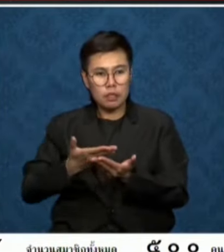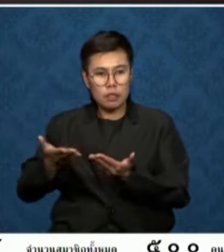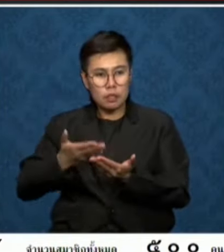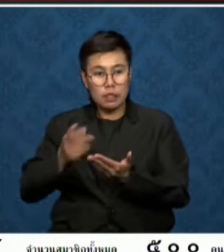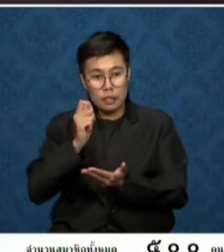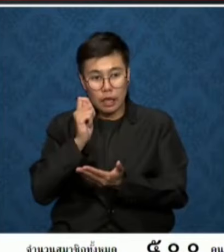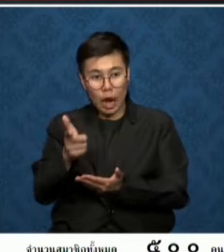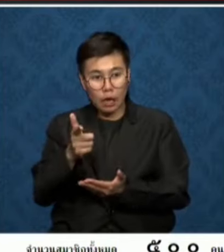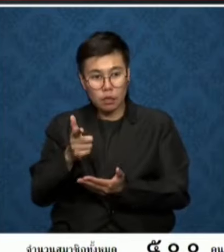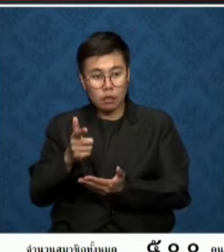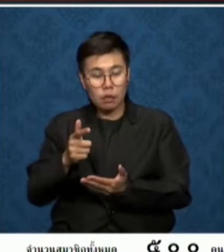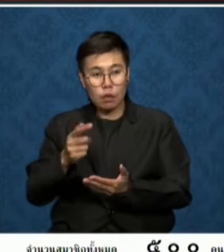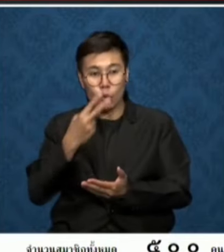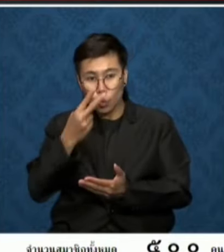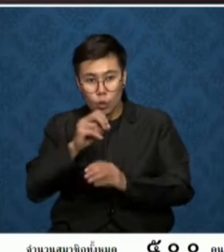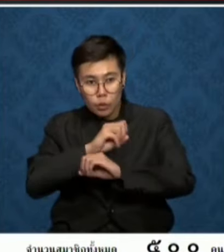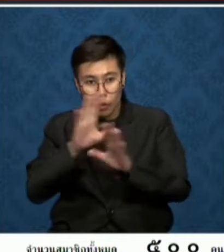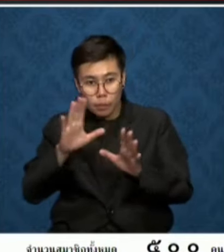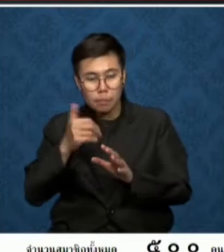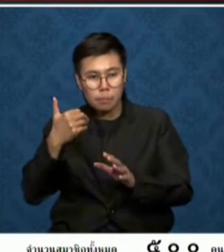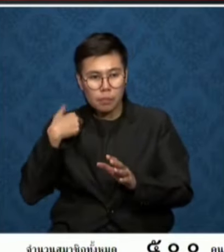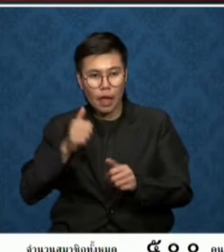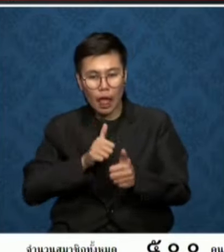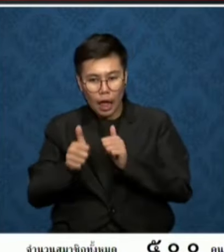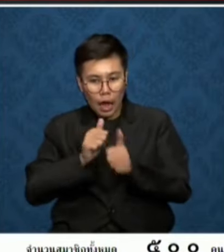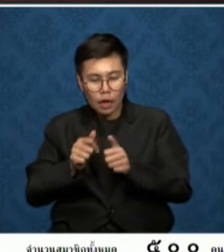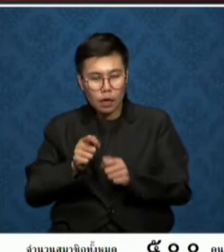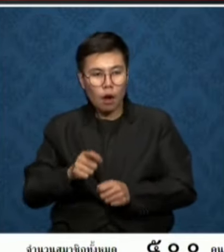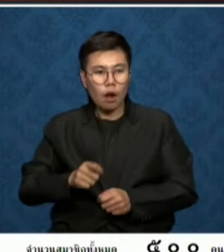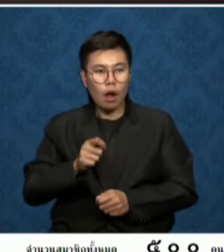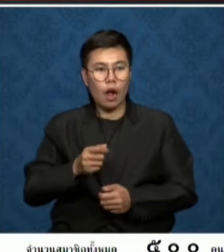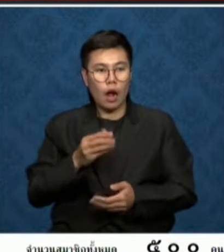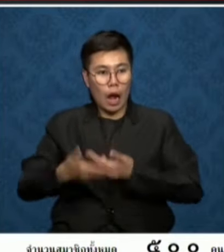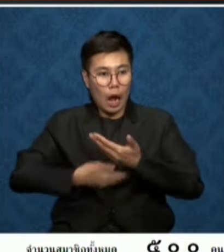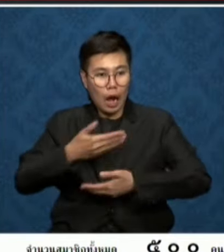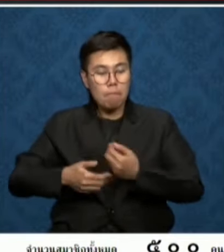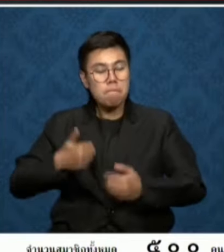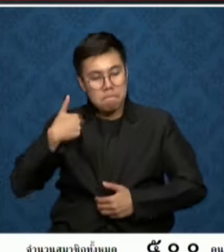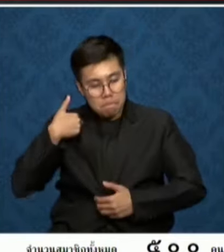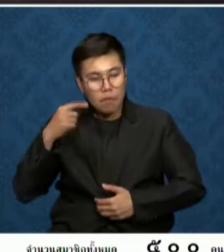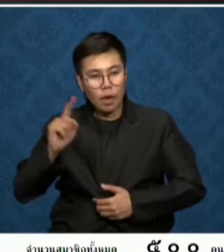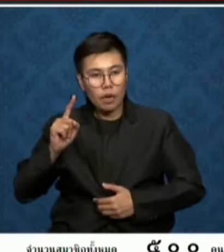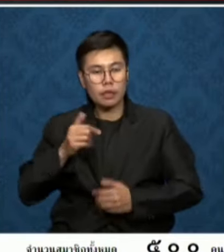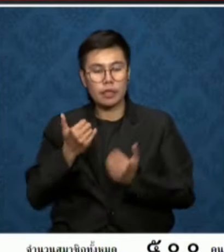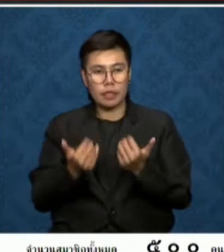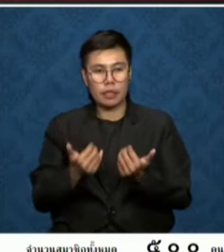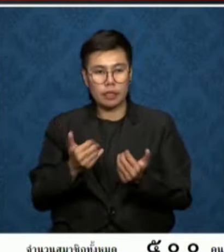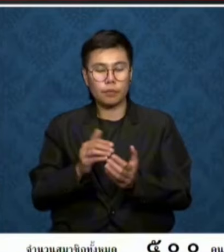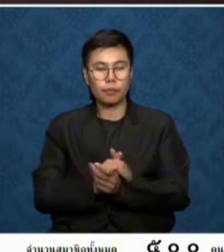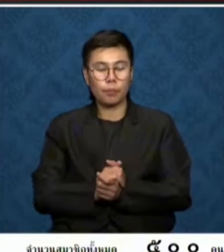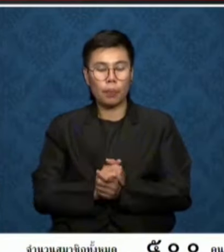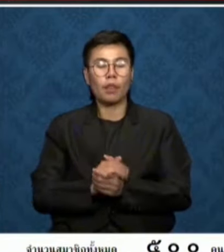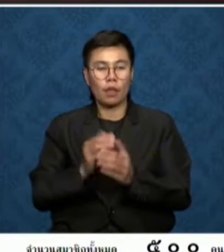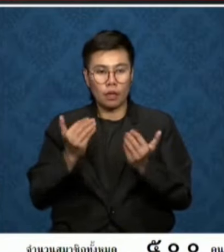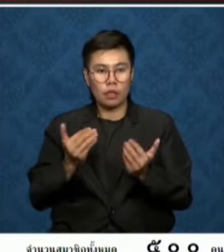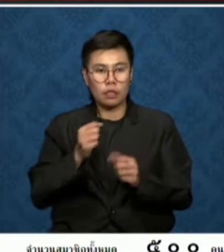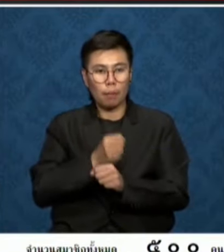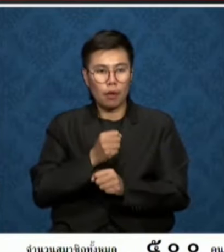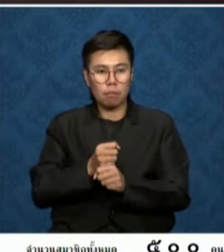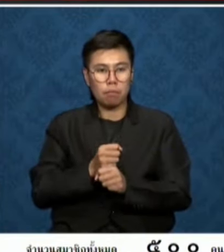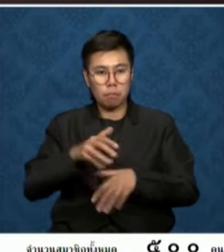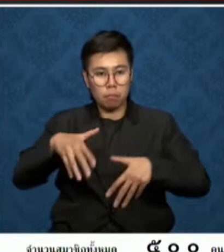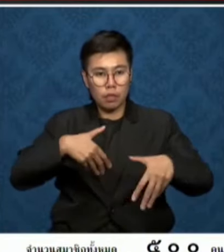างที่โปร่งใสและมีการประกวดราคาที่เป็นธรรมหรือเปล่าและนี่นะครับอาจจะเป็นอีกหนึ่งสาเหตุที่ซ้ำเติมทำ